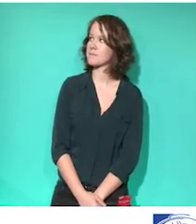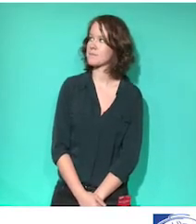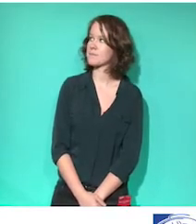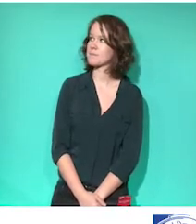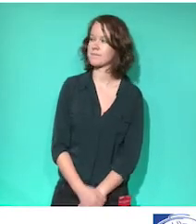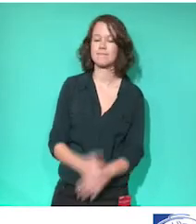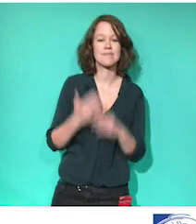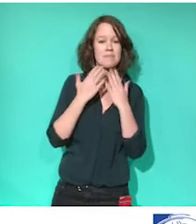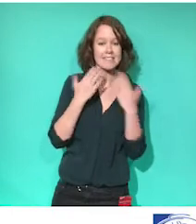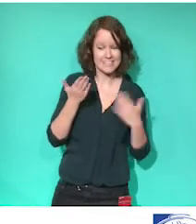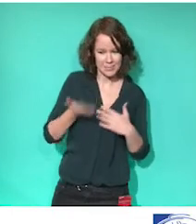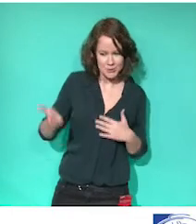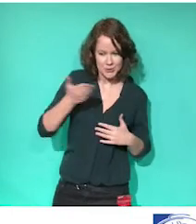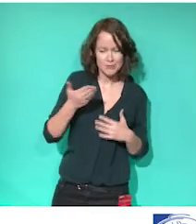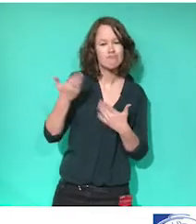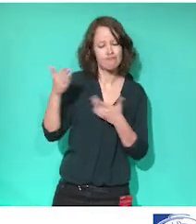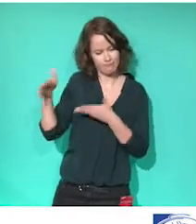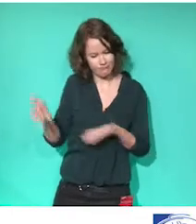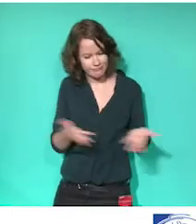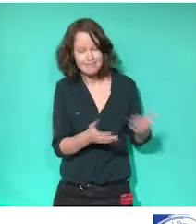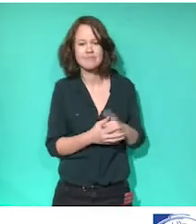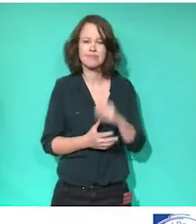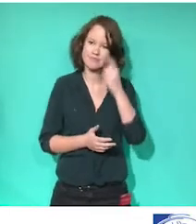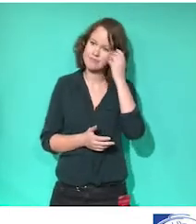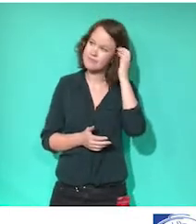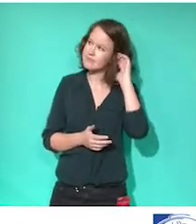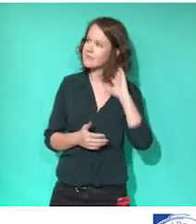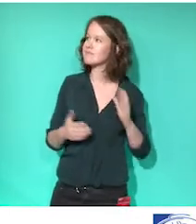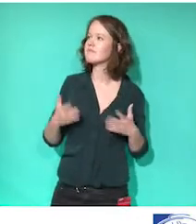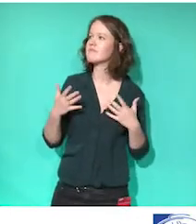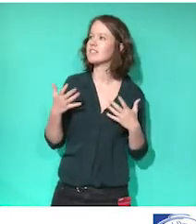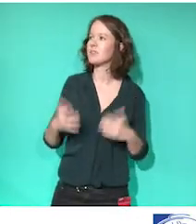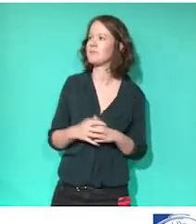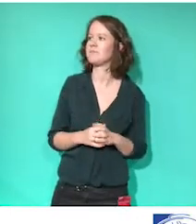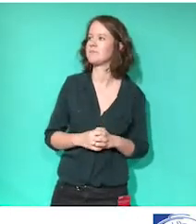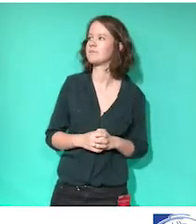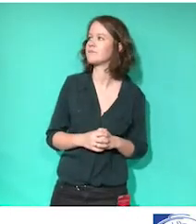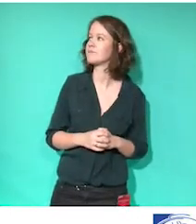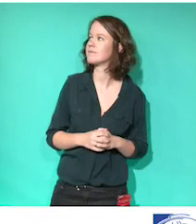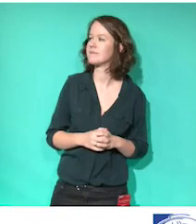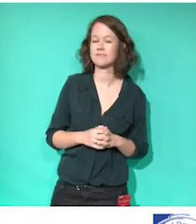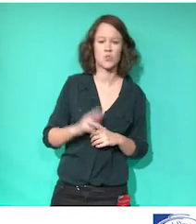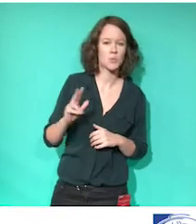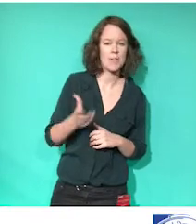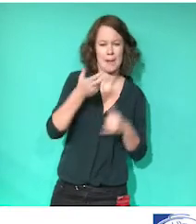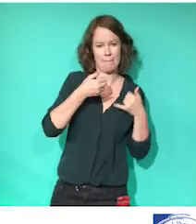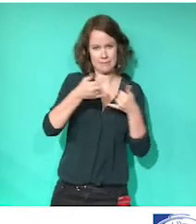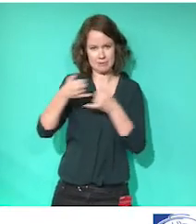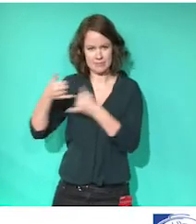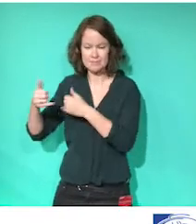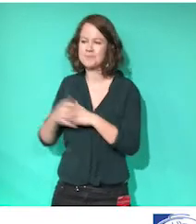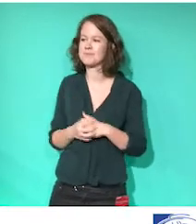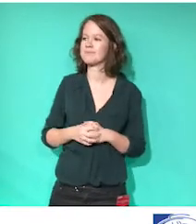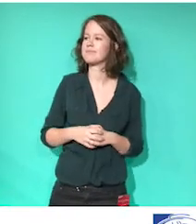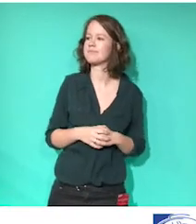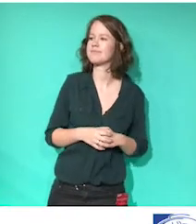Merci beaucoup. Je vous laisse descendre. J'appelle maintenant la troisième vague de lauréats et de récipiendaires